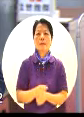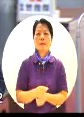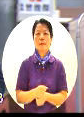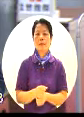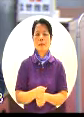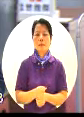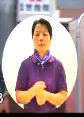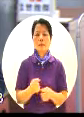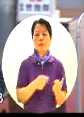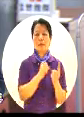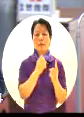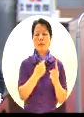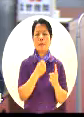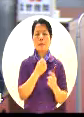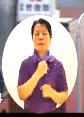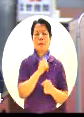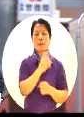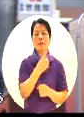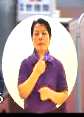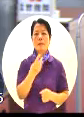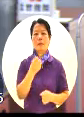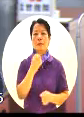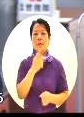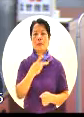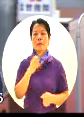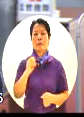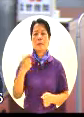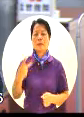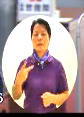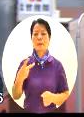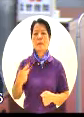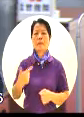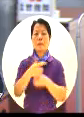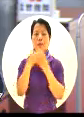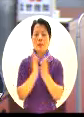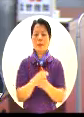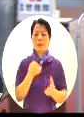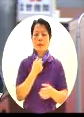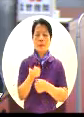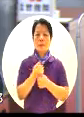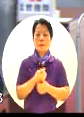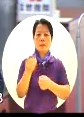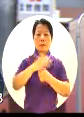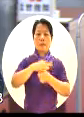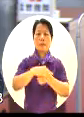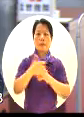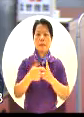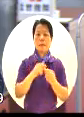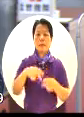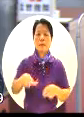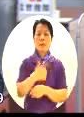讲，为1206减掉补助的部分，减掉中央统筹分配税款哈，那是